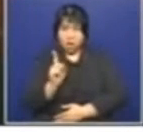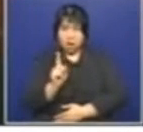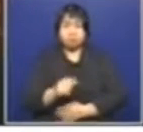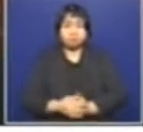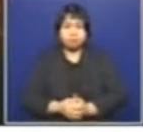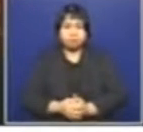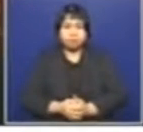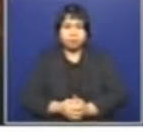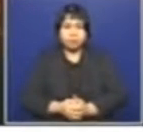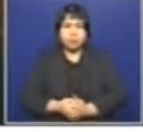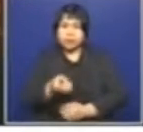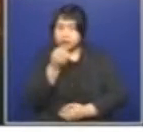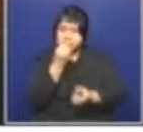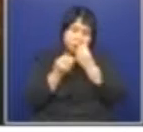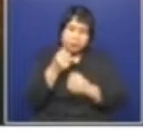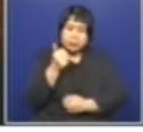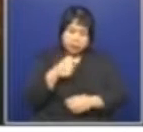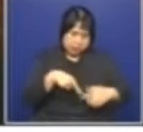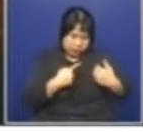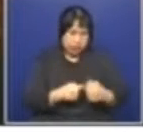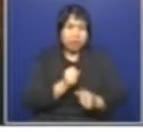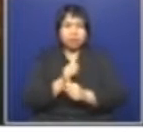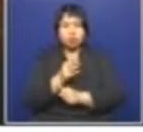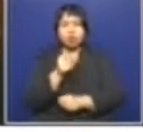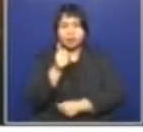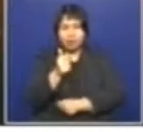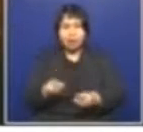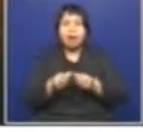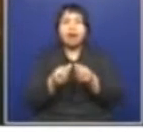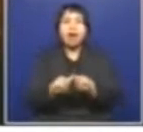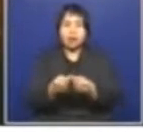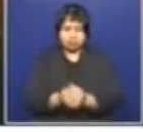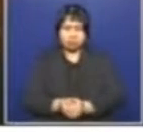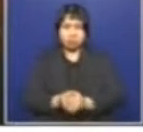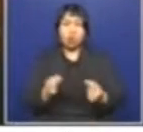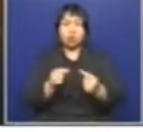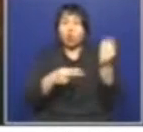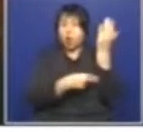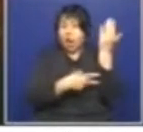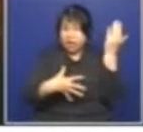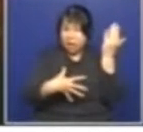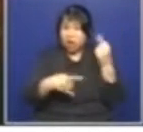กินแล้วนี่ใจก็เป็นบุญกุศลทำบุญก็สนุกศาสตร์จีนหาดใหญ่สุดเหงาหงอย